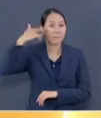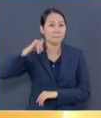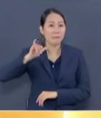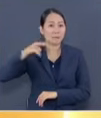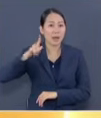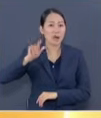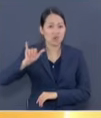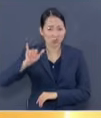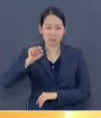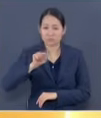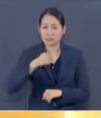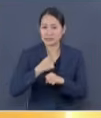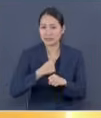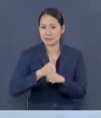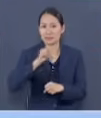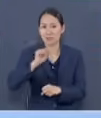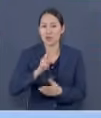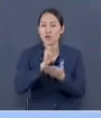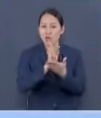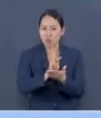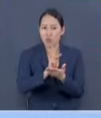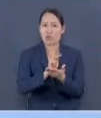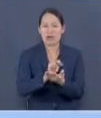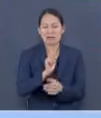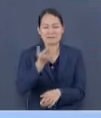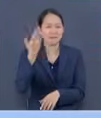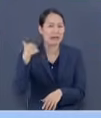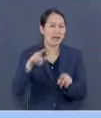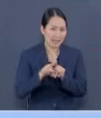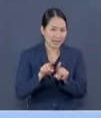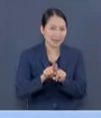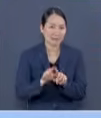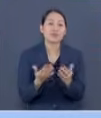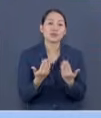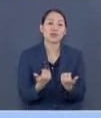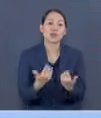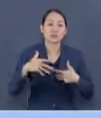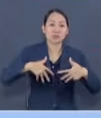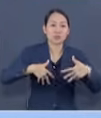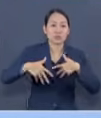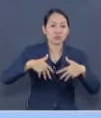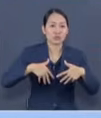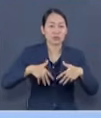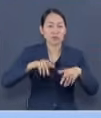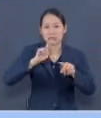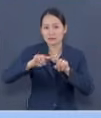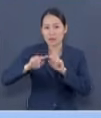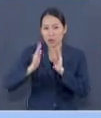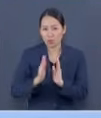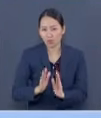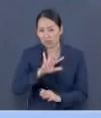ชมฮะเพราะคนก็รอจะได้ในขณะที่ฝั่งที่ติดตามตรวจสอบตอนนี้นะฮะถ้ายกว่ามีใครไม่เห็นด้วยมีใครเข้า